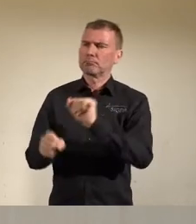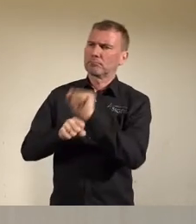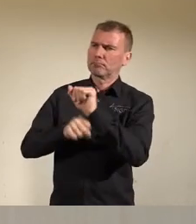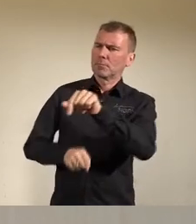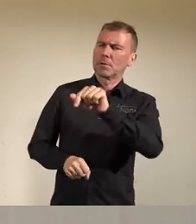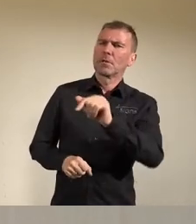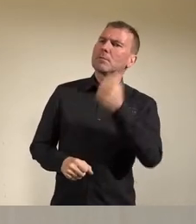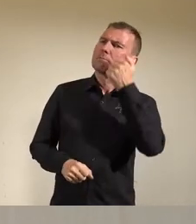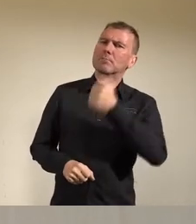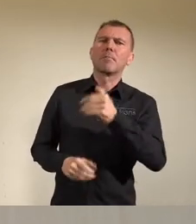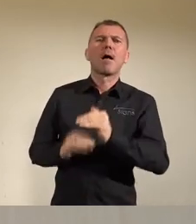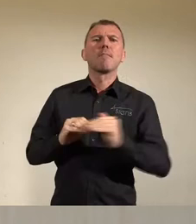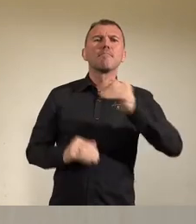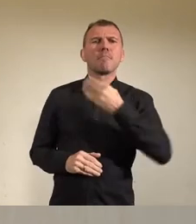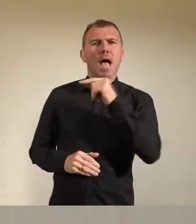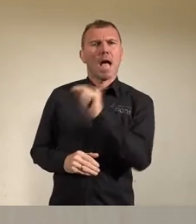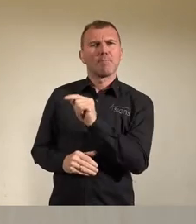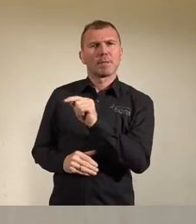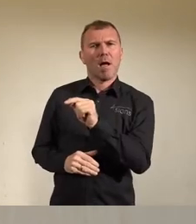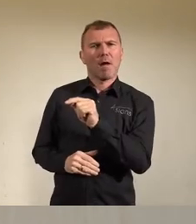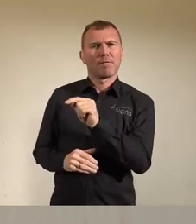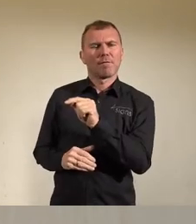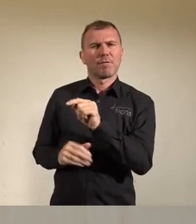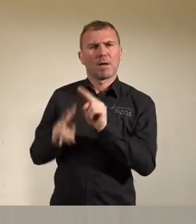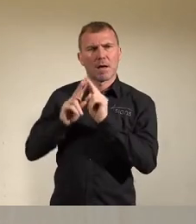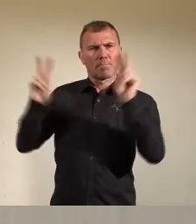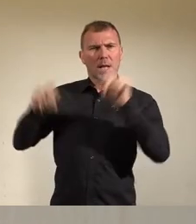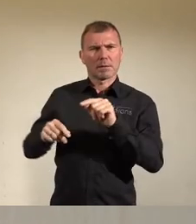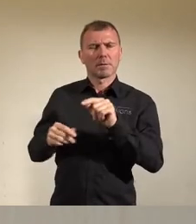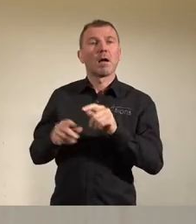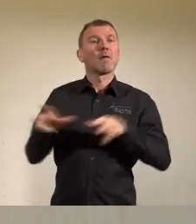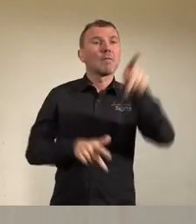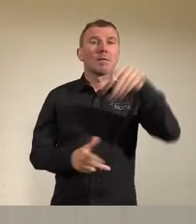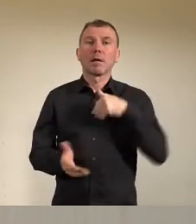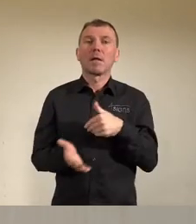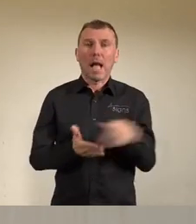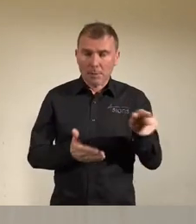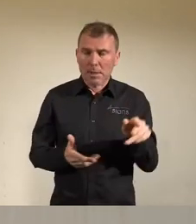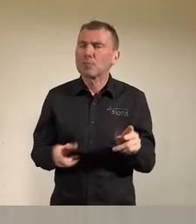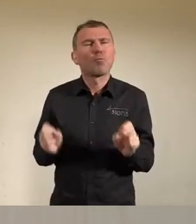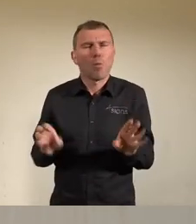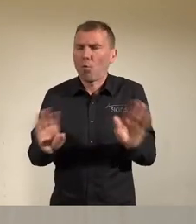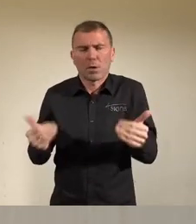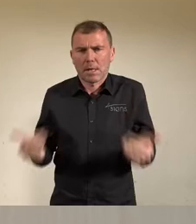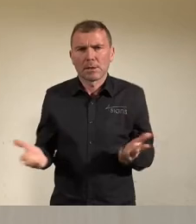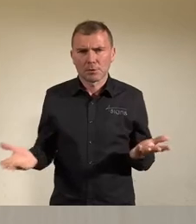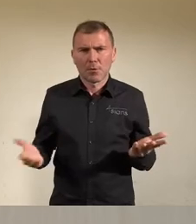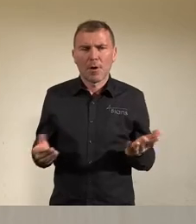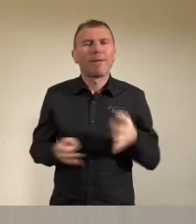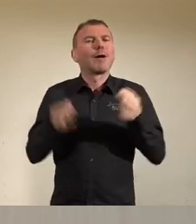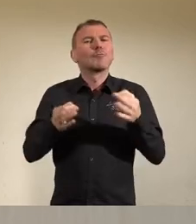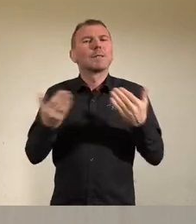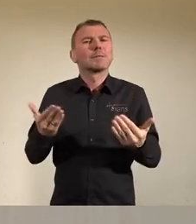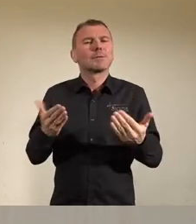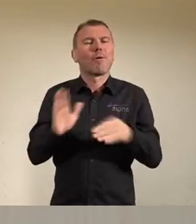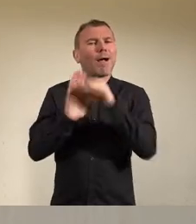gemacht, man möchte doch diesen Mehrbedarf berücksichtigen. Wie gesagt, die Verwaltung hat es abgelehnt, das ist auch völlig okay, denn das Spiel geht so, die